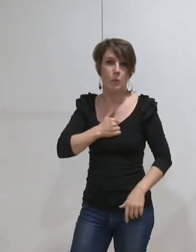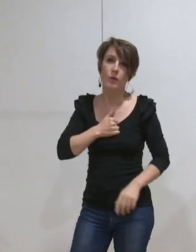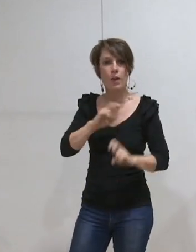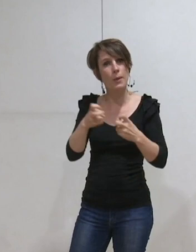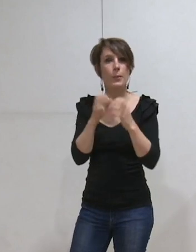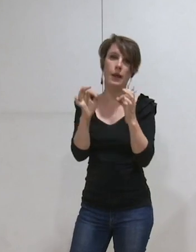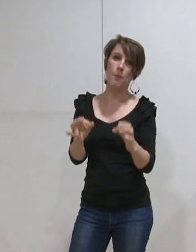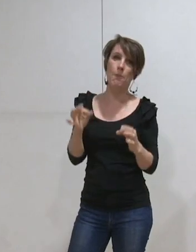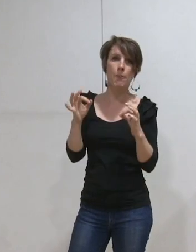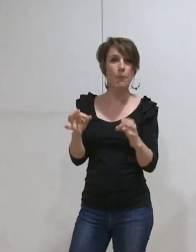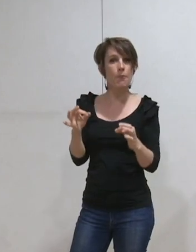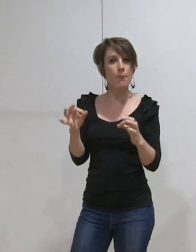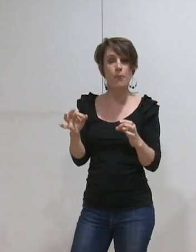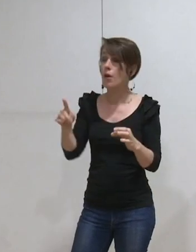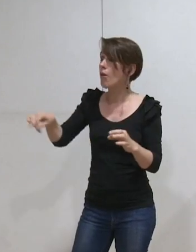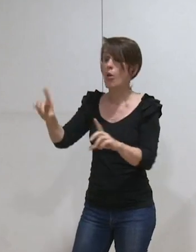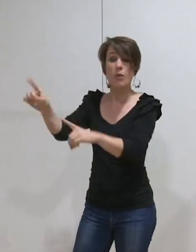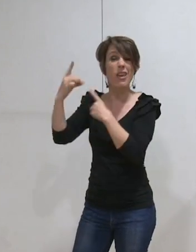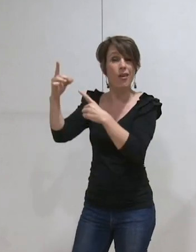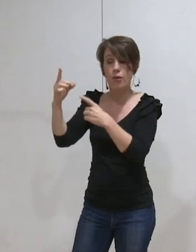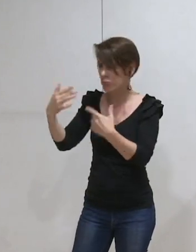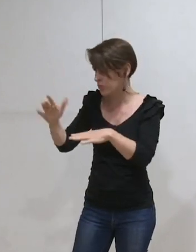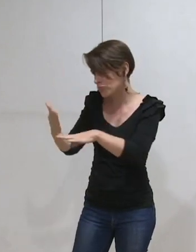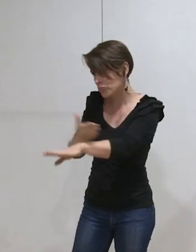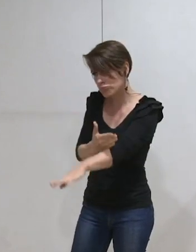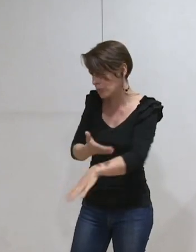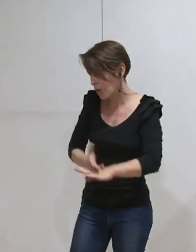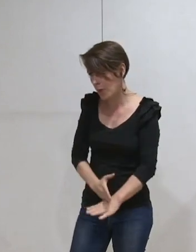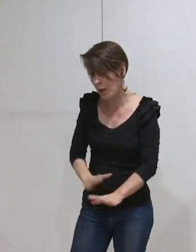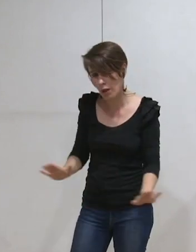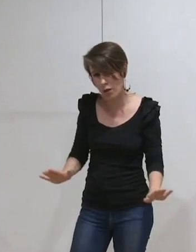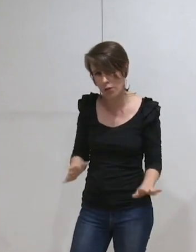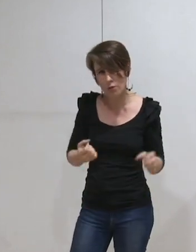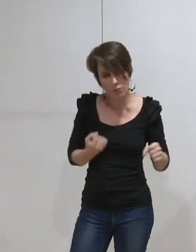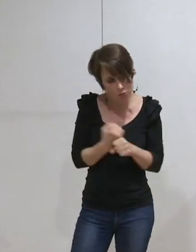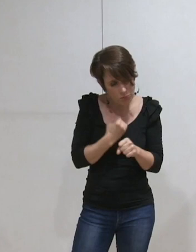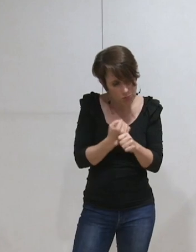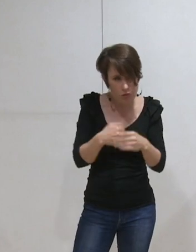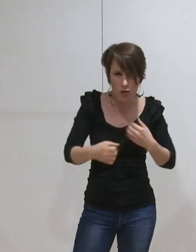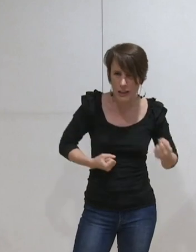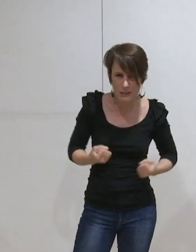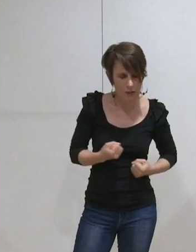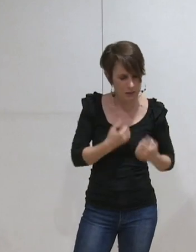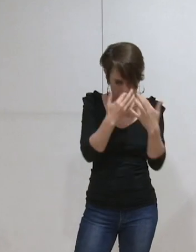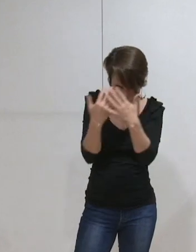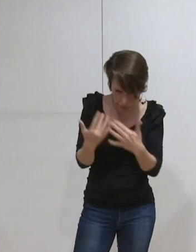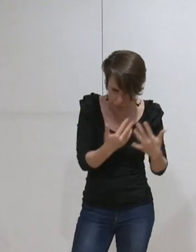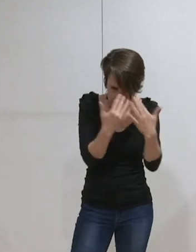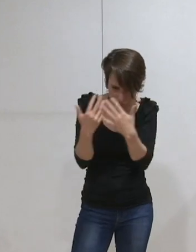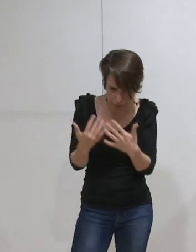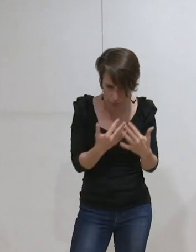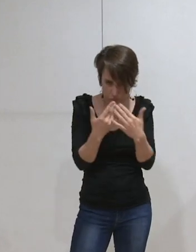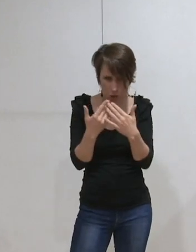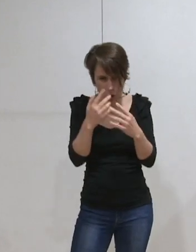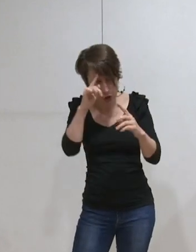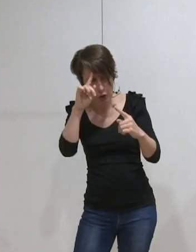attendu les sollicitations de certains le travail est fait dans les services pour arriver